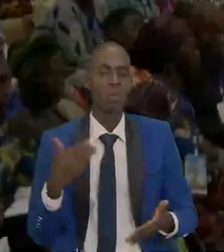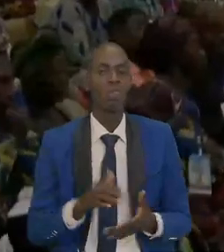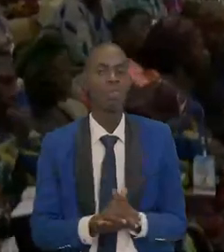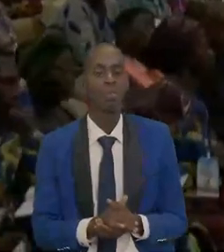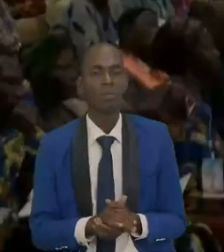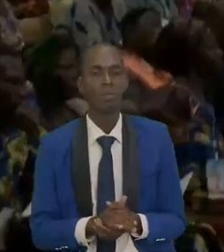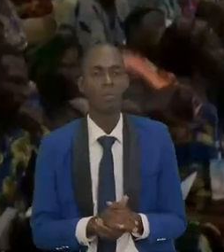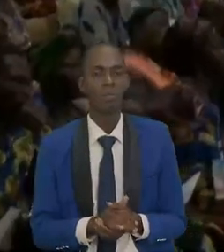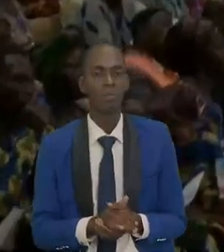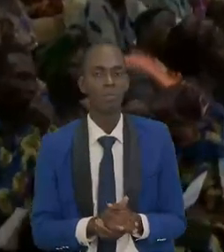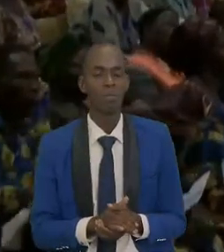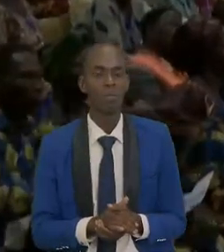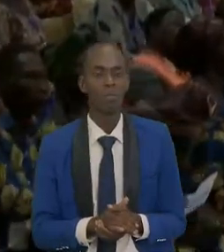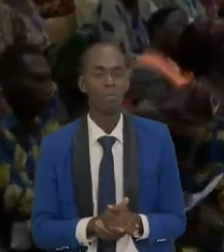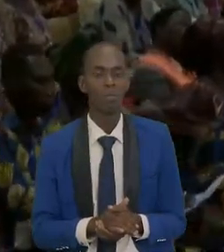expérimenté par le passé.